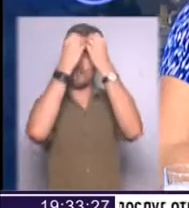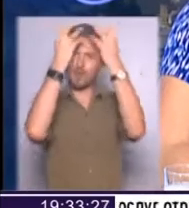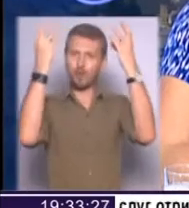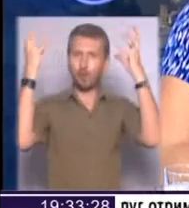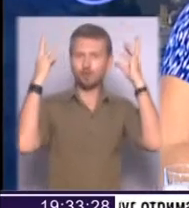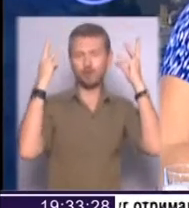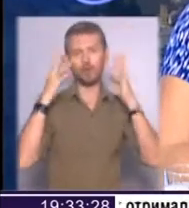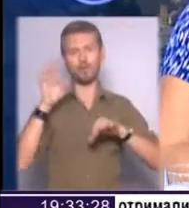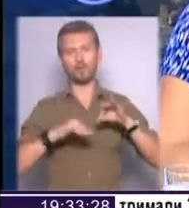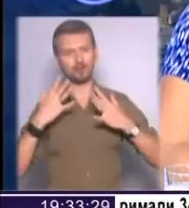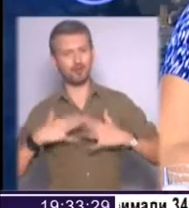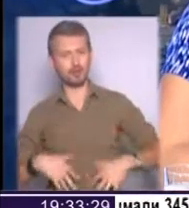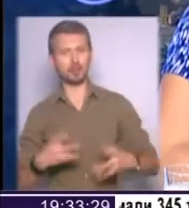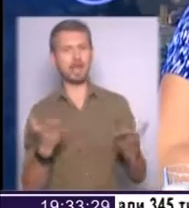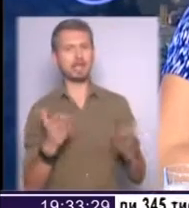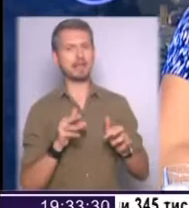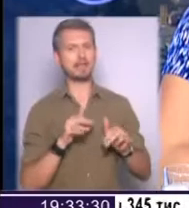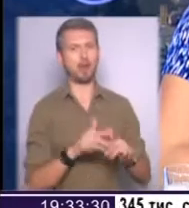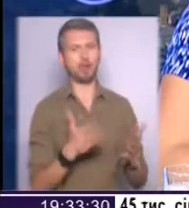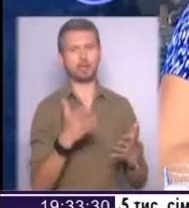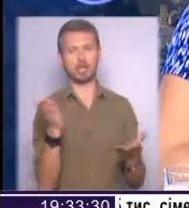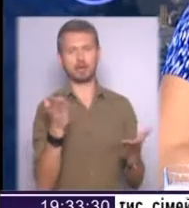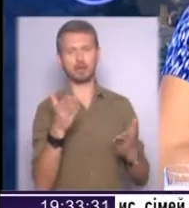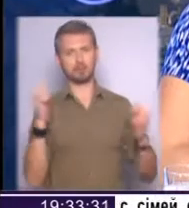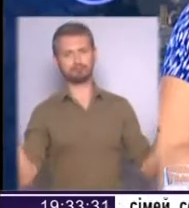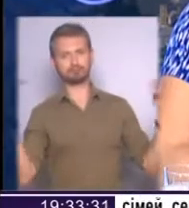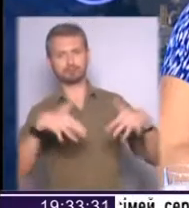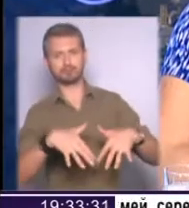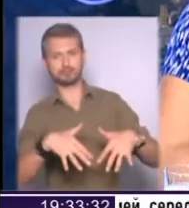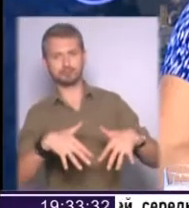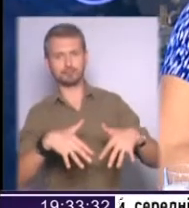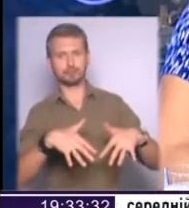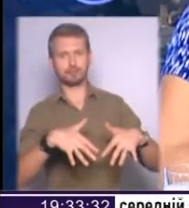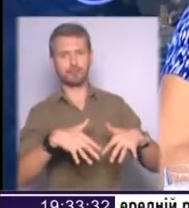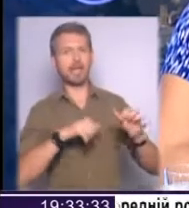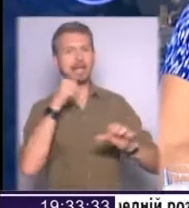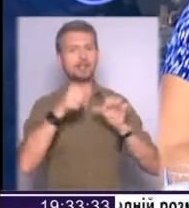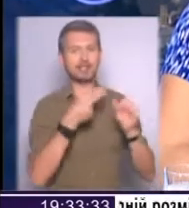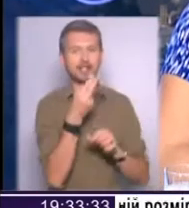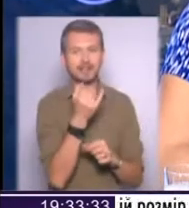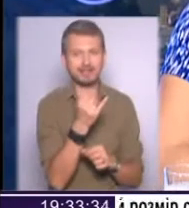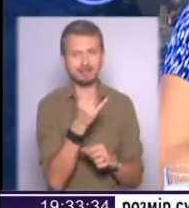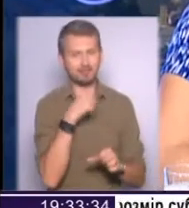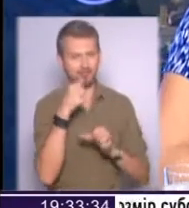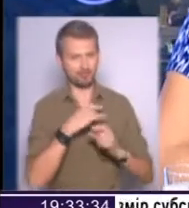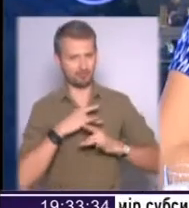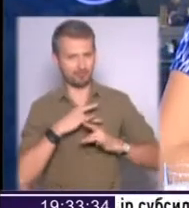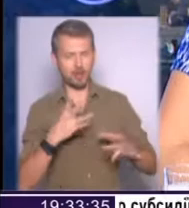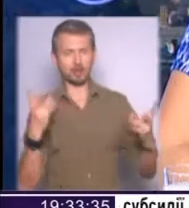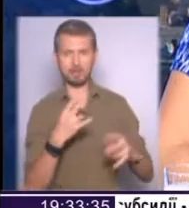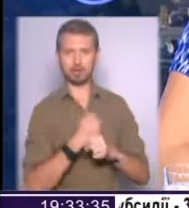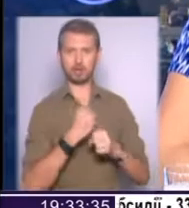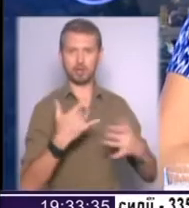на якомусь заході, на якійсь академії, чи на якійсь різниці, на якійсь річниці, зробити якийсь